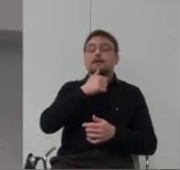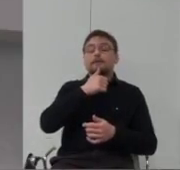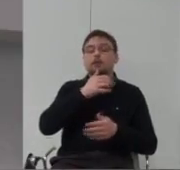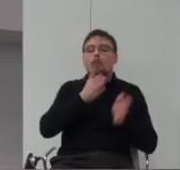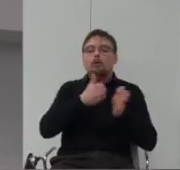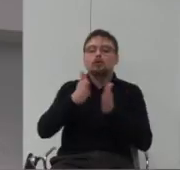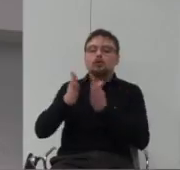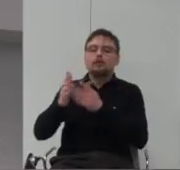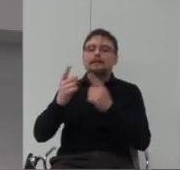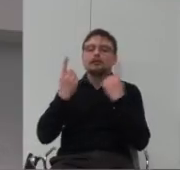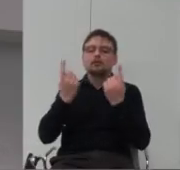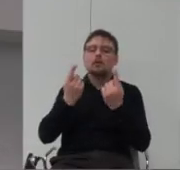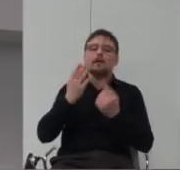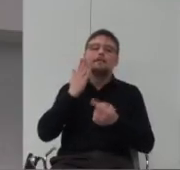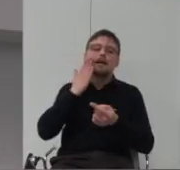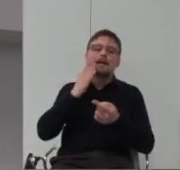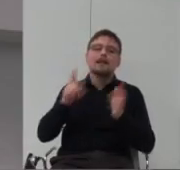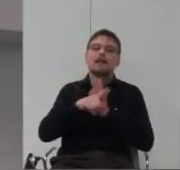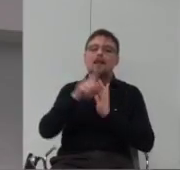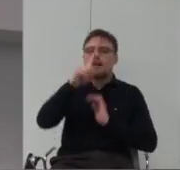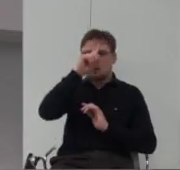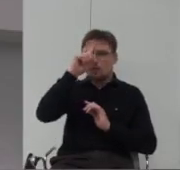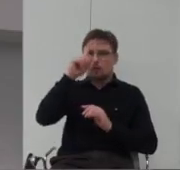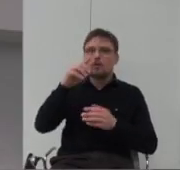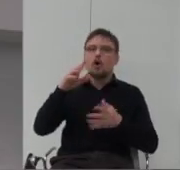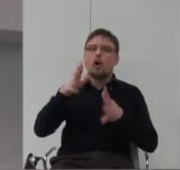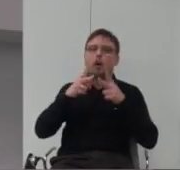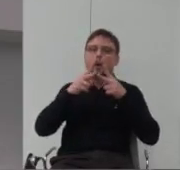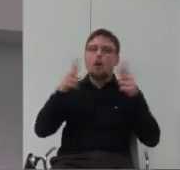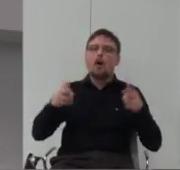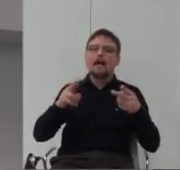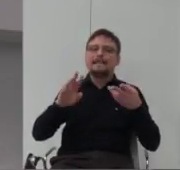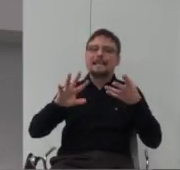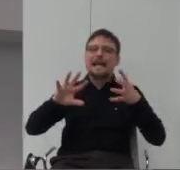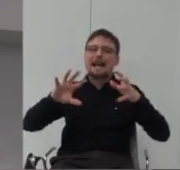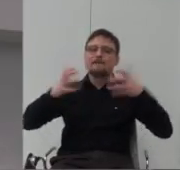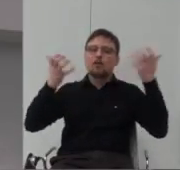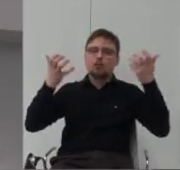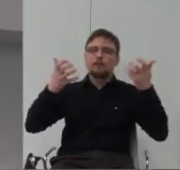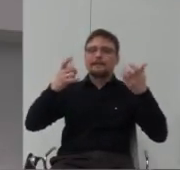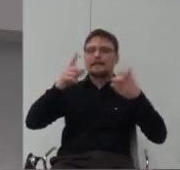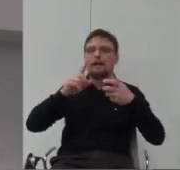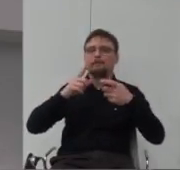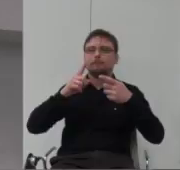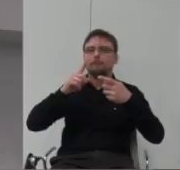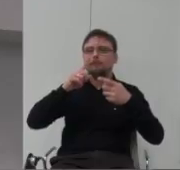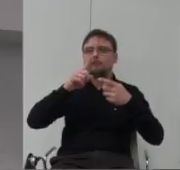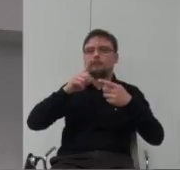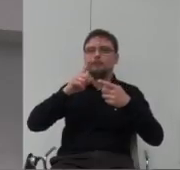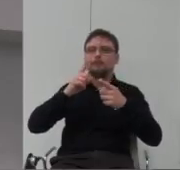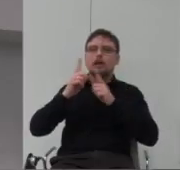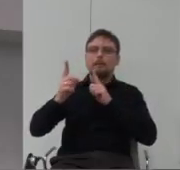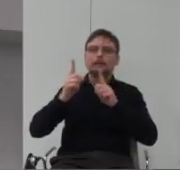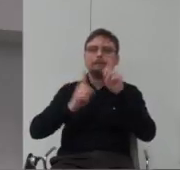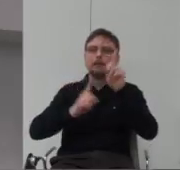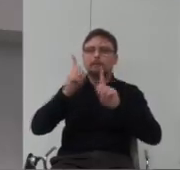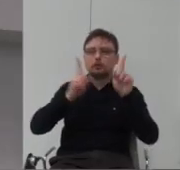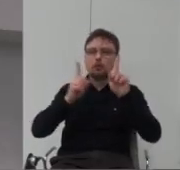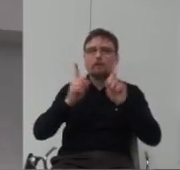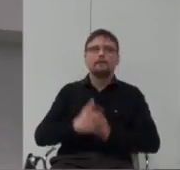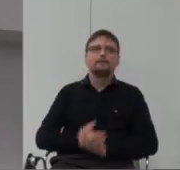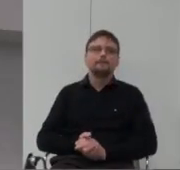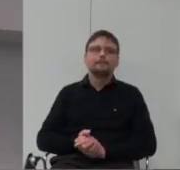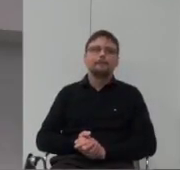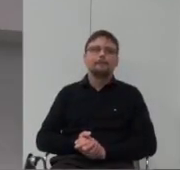z opanowania sytuacji mieszkaniowej ludzi w czasie